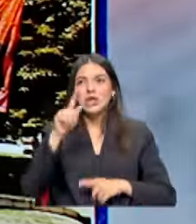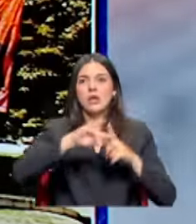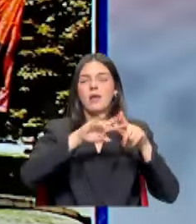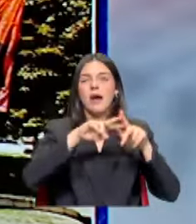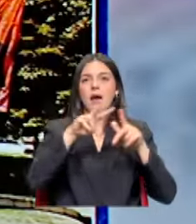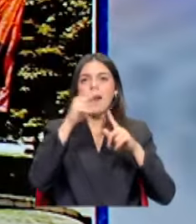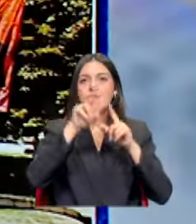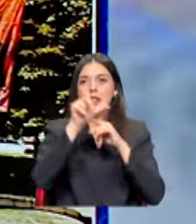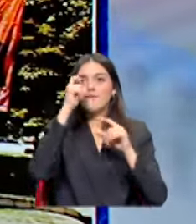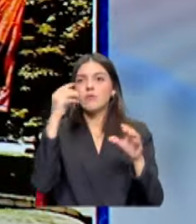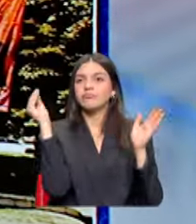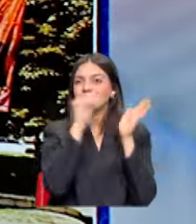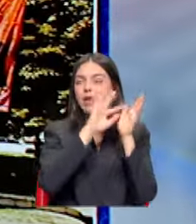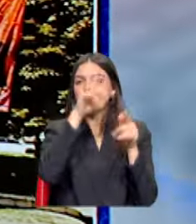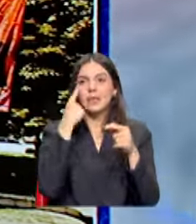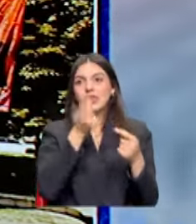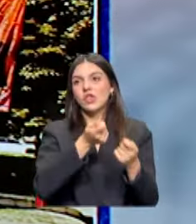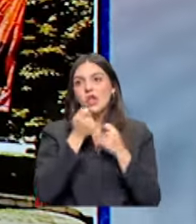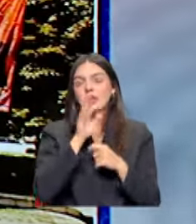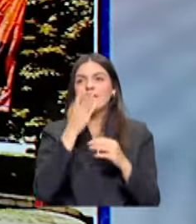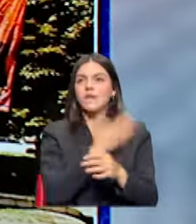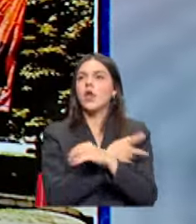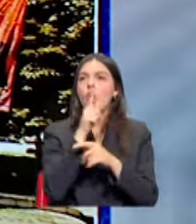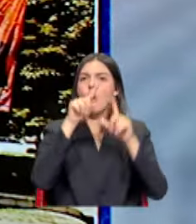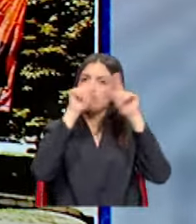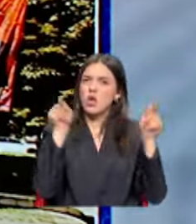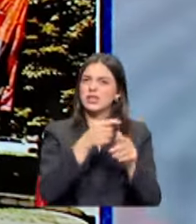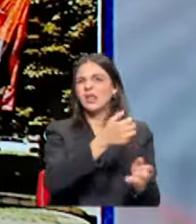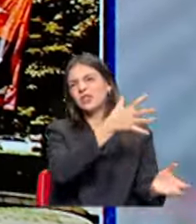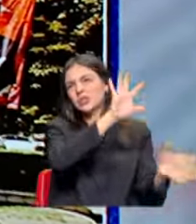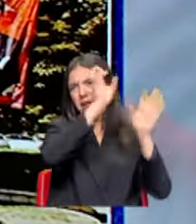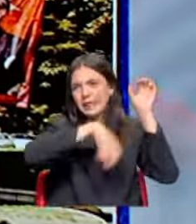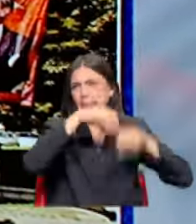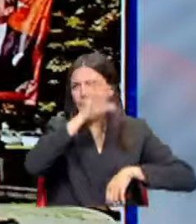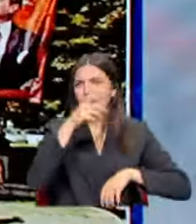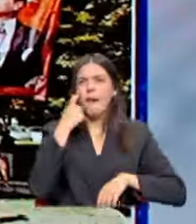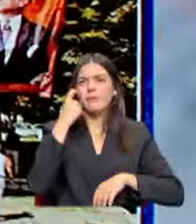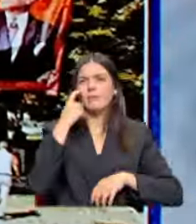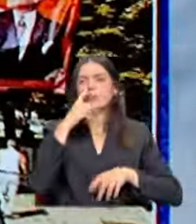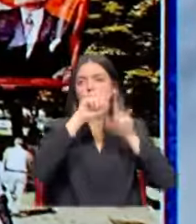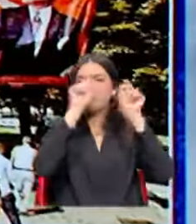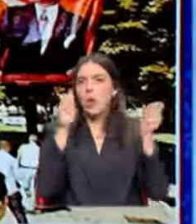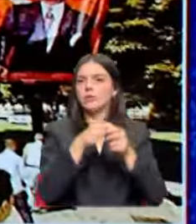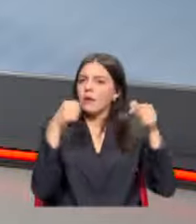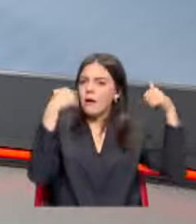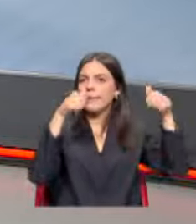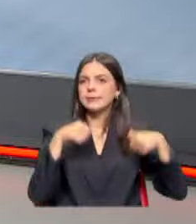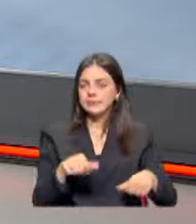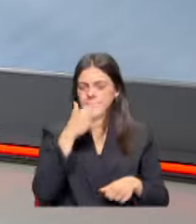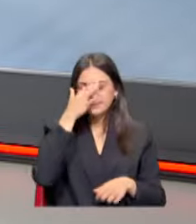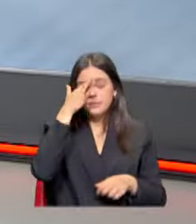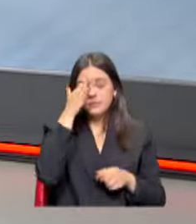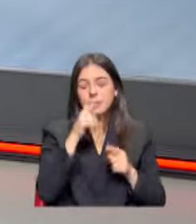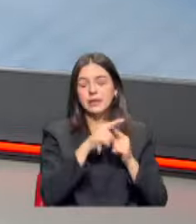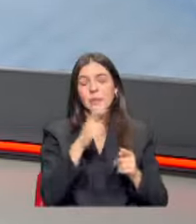tepki çekti. Vatandaş o posteri indirdi, Atatürk posteri astı diyor. Tepki gösterenler arasında